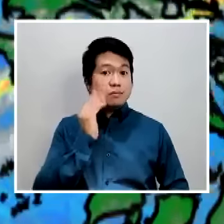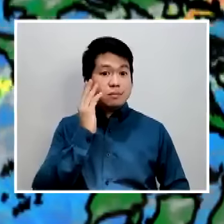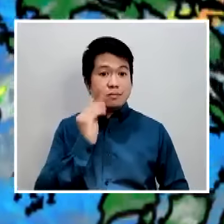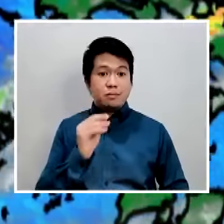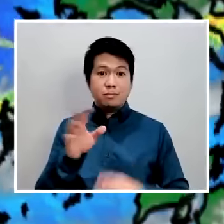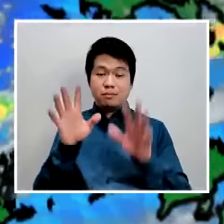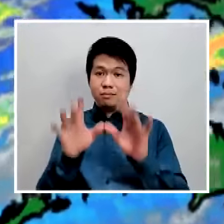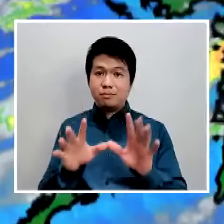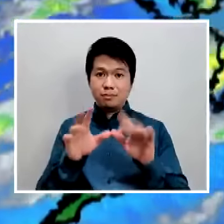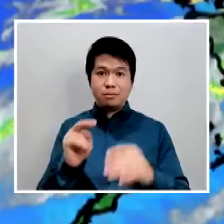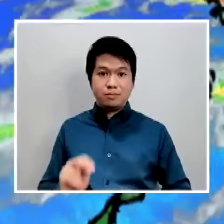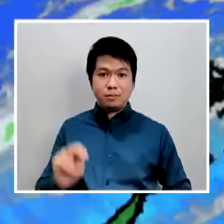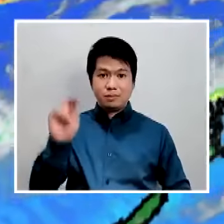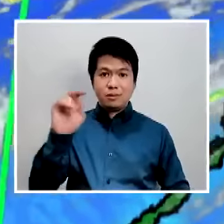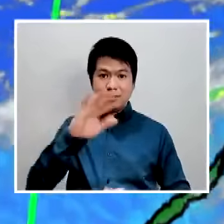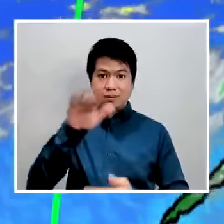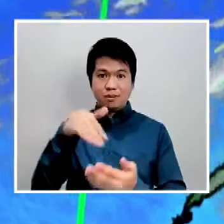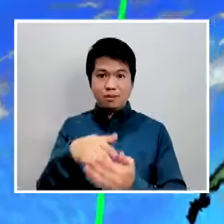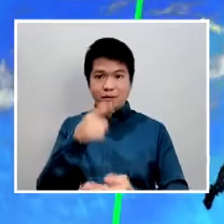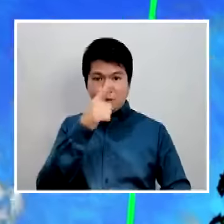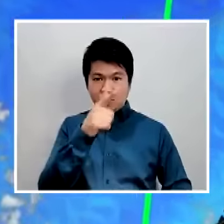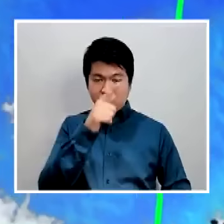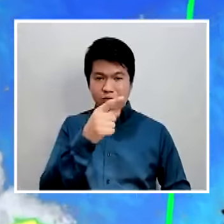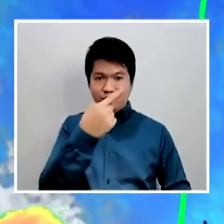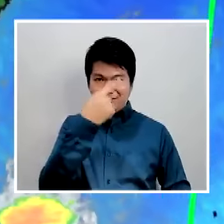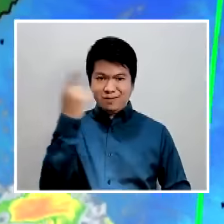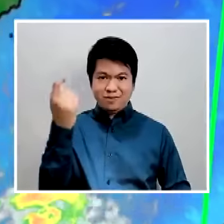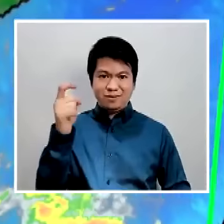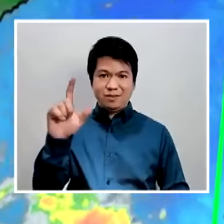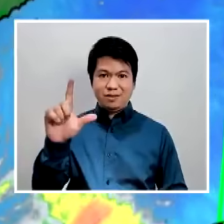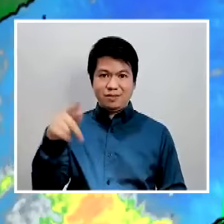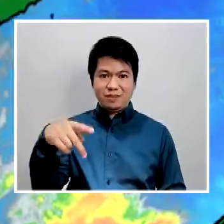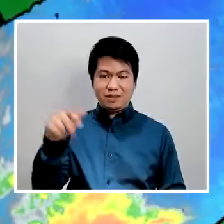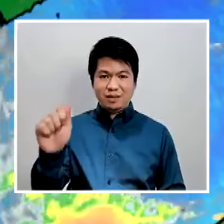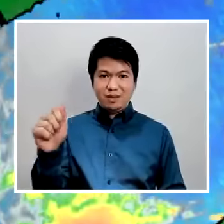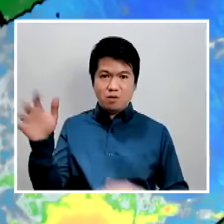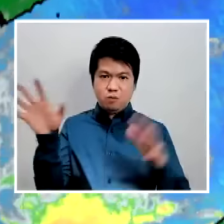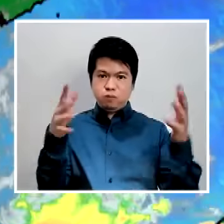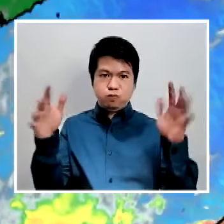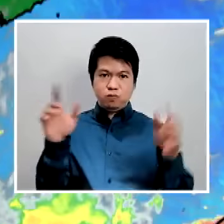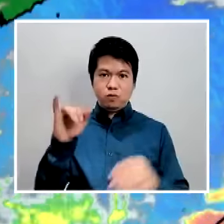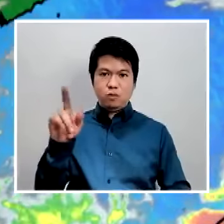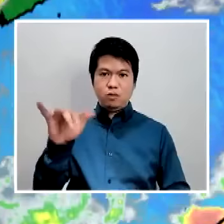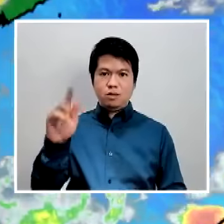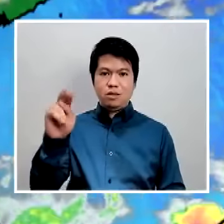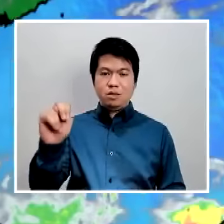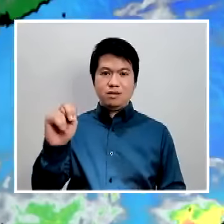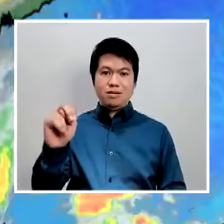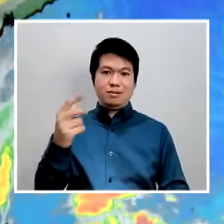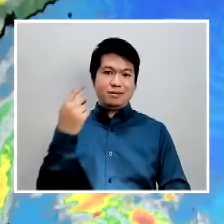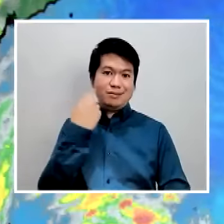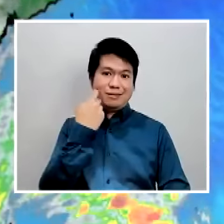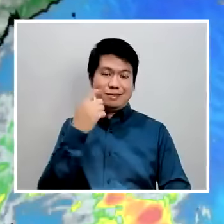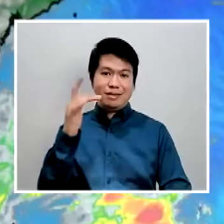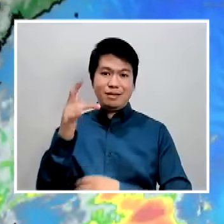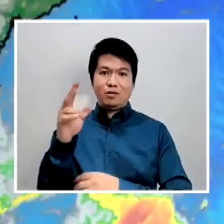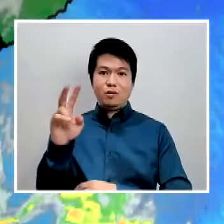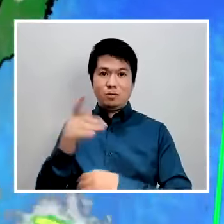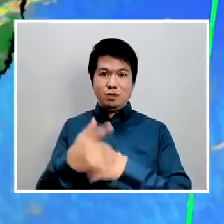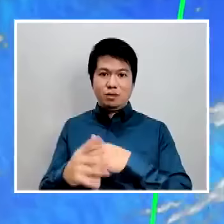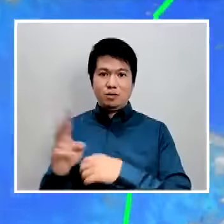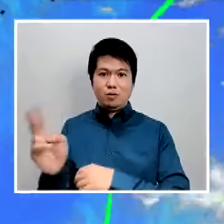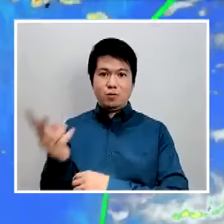hilagat gitnang bahagi ng Luzon dahil sa nabuong bagyong Hulyan kaninang alas 2 po ng madaling araw ngayong araw ng Biyernes. Huling